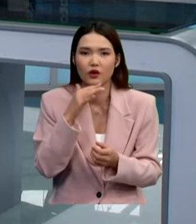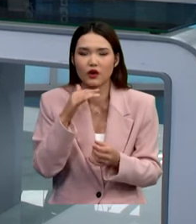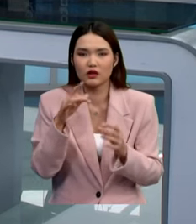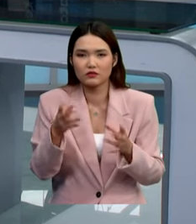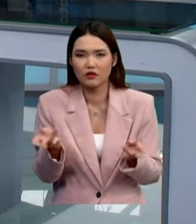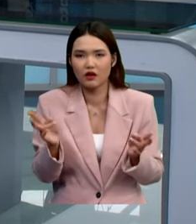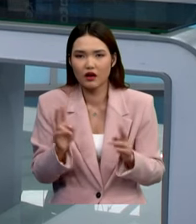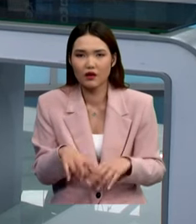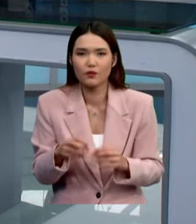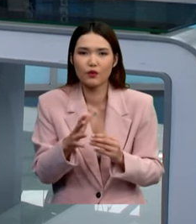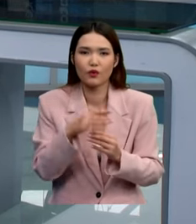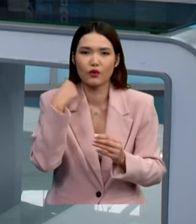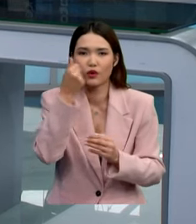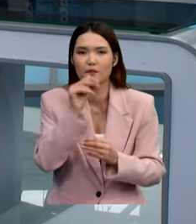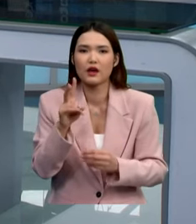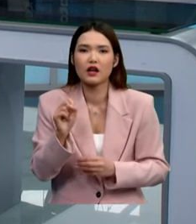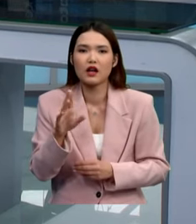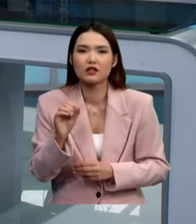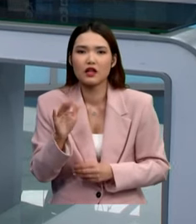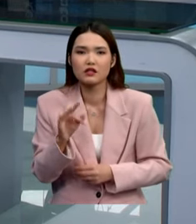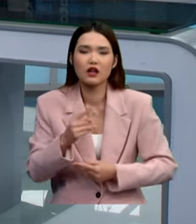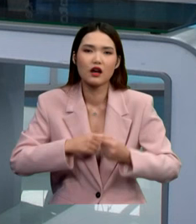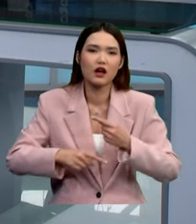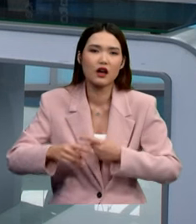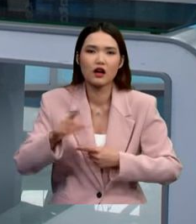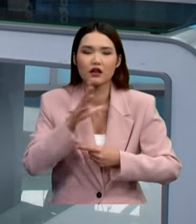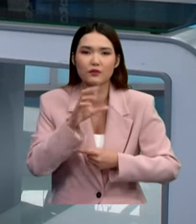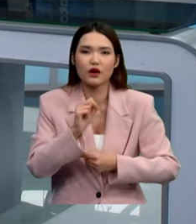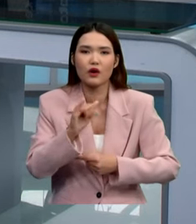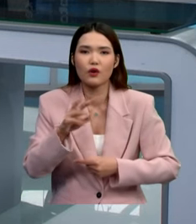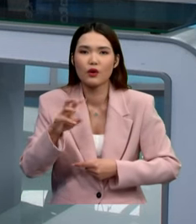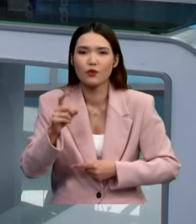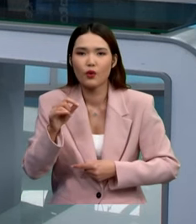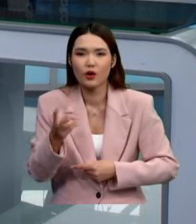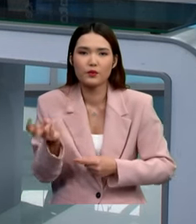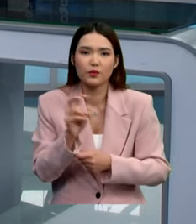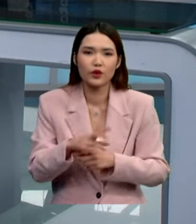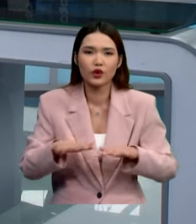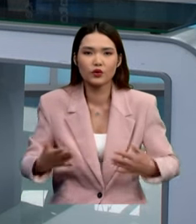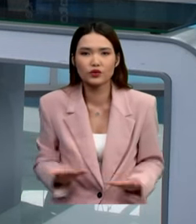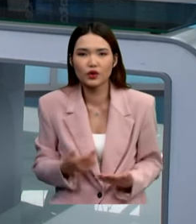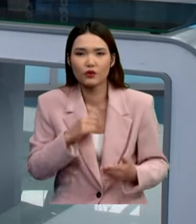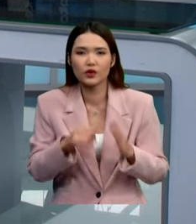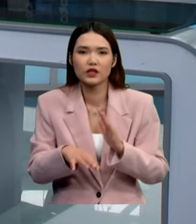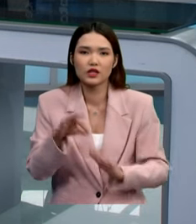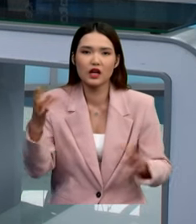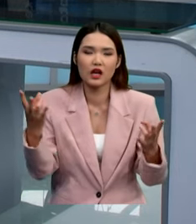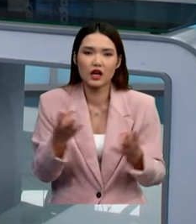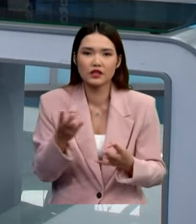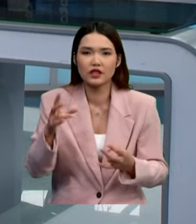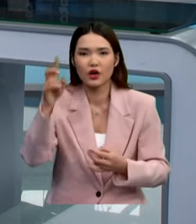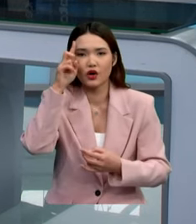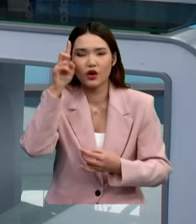қалады. 15 жылдан бері қандастардың күйін күйттеп жүрген Ауыт Мұхибек, келгендер тұрар жерін өздері таңдауы керек дейді.